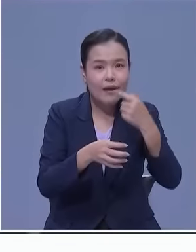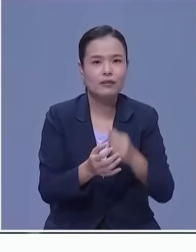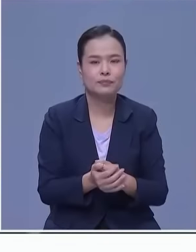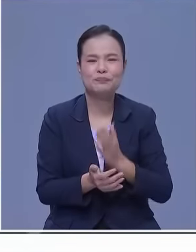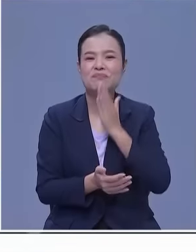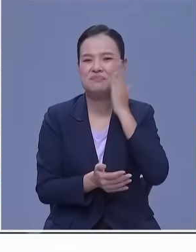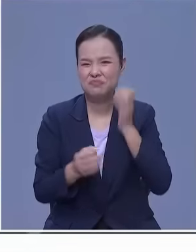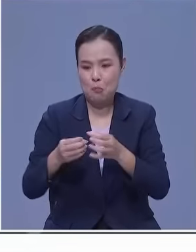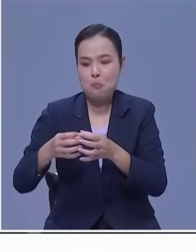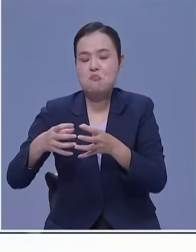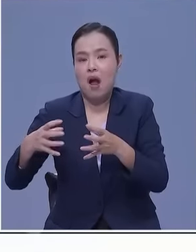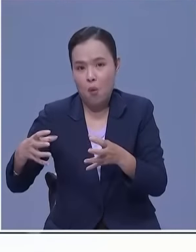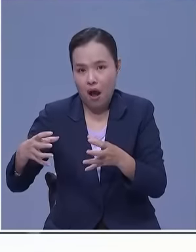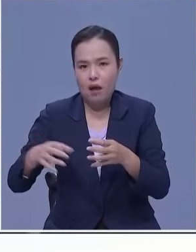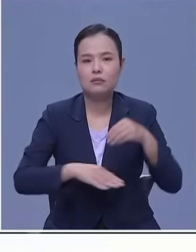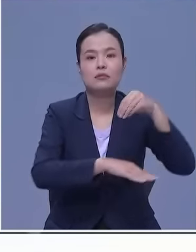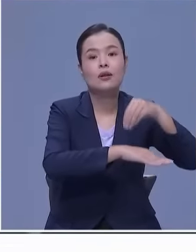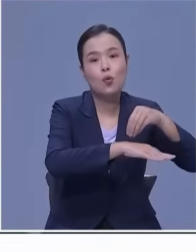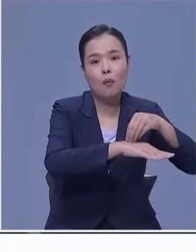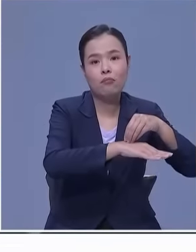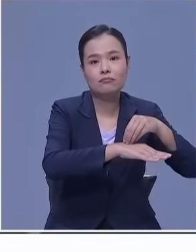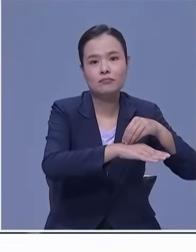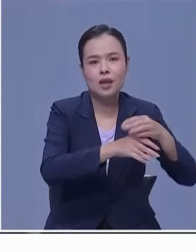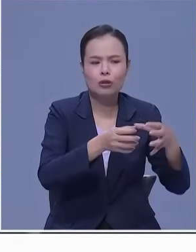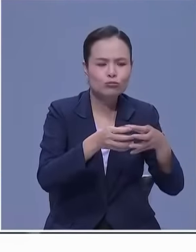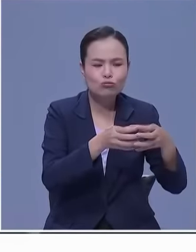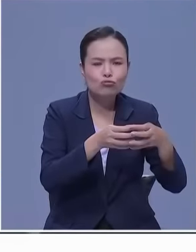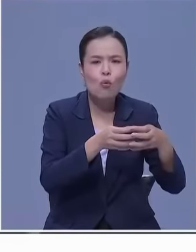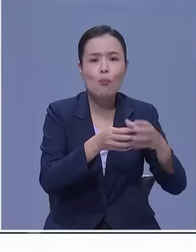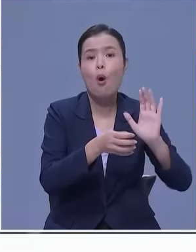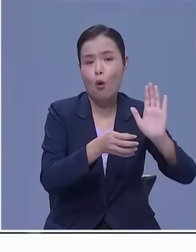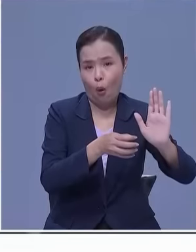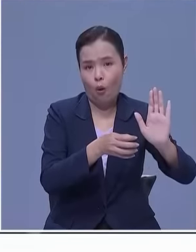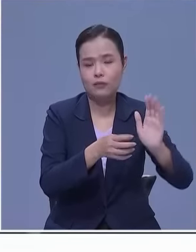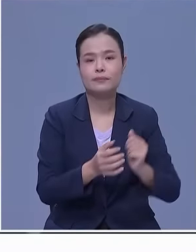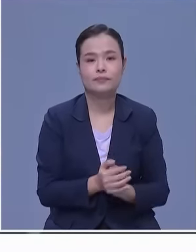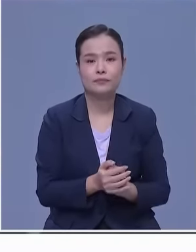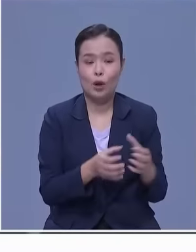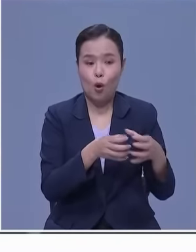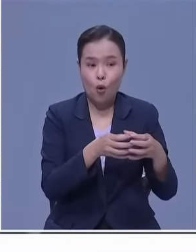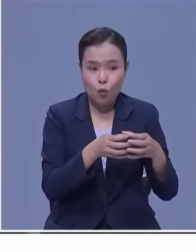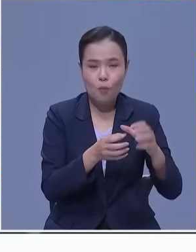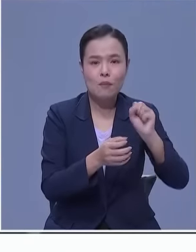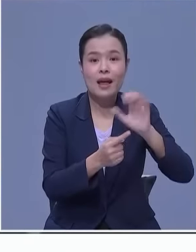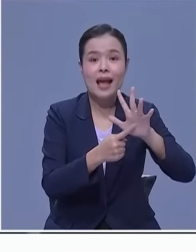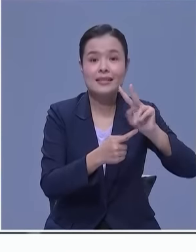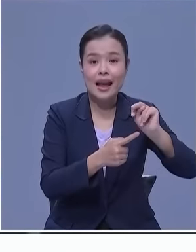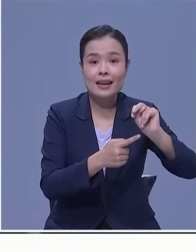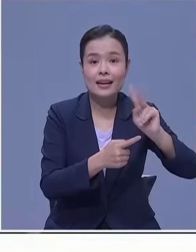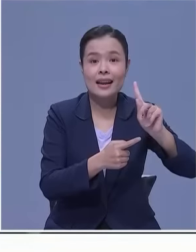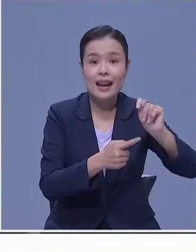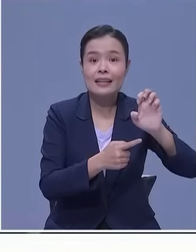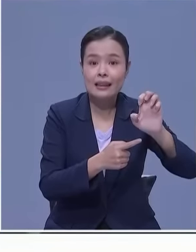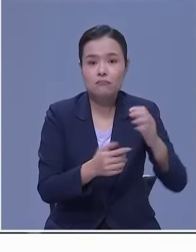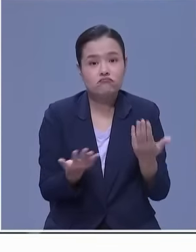ของผู้กองทำนายก็เยอะกว่าแต่ฝั่งของลุงป้อมก็อาจจะเหลือในกลุ่มก้อนของลุงป้อมเหลือในกลุ่มก้อนของคุณสันติพร้อมพัฒน์ส่วนหนึ่ง